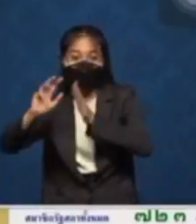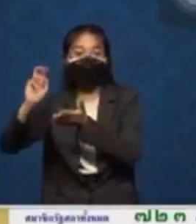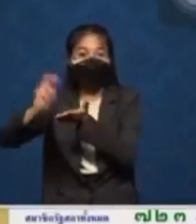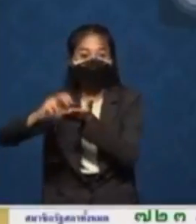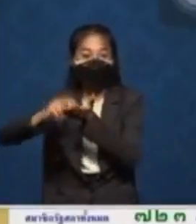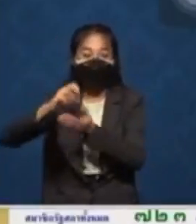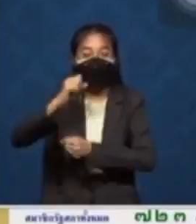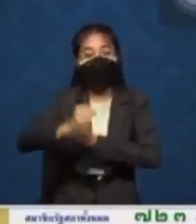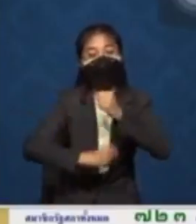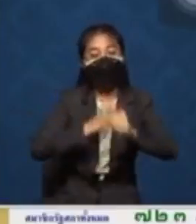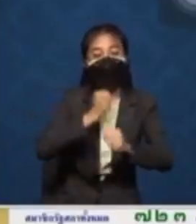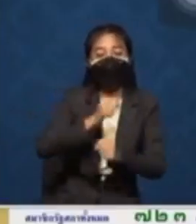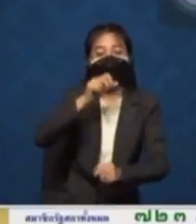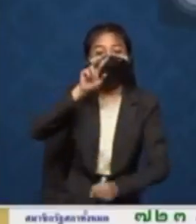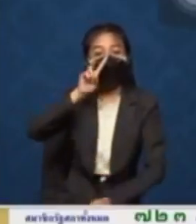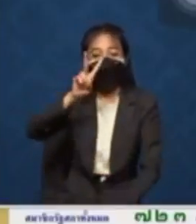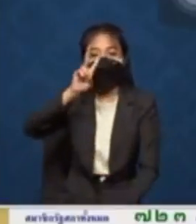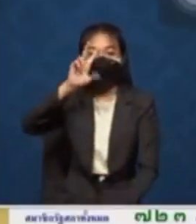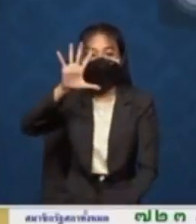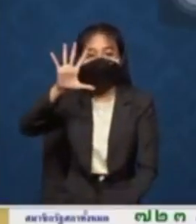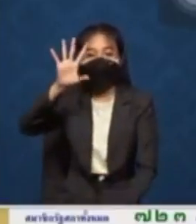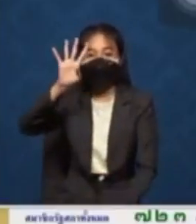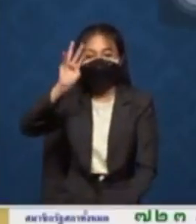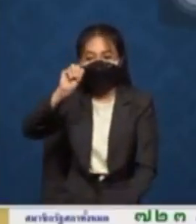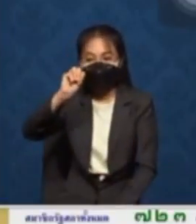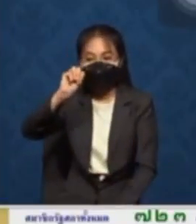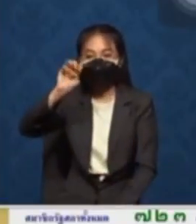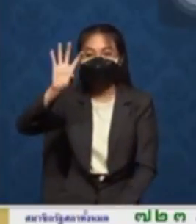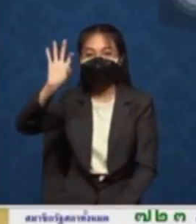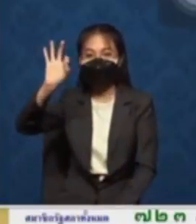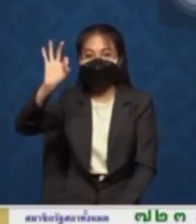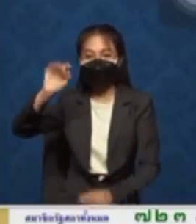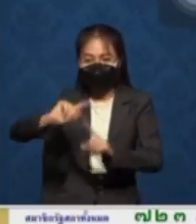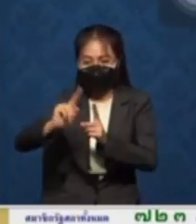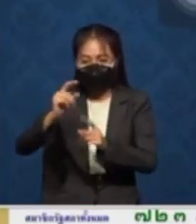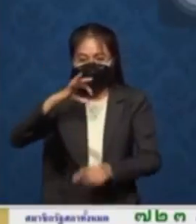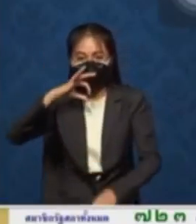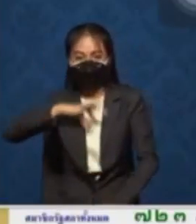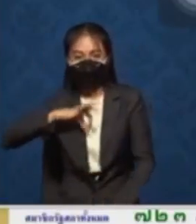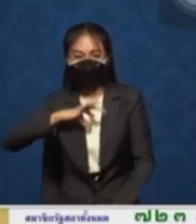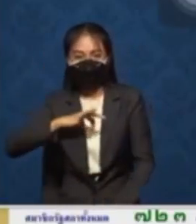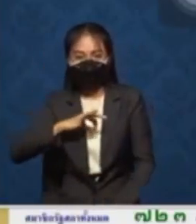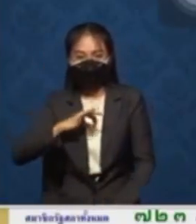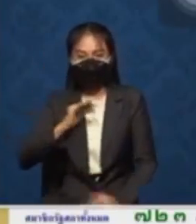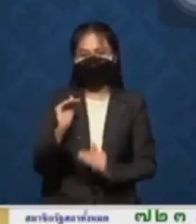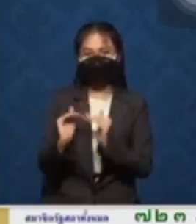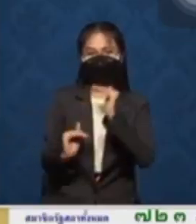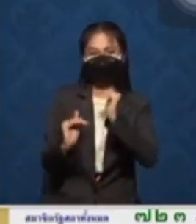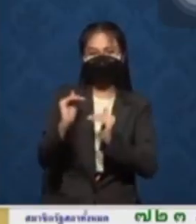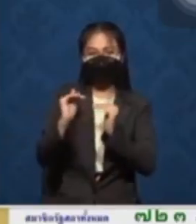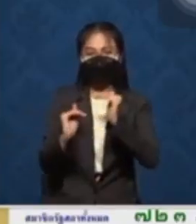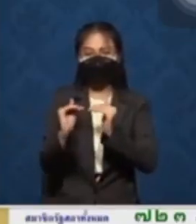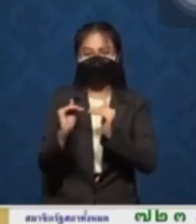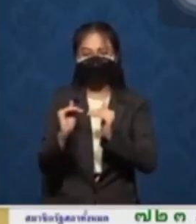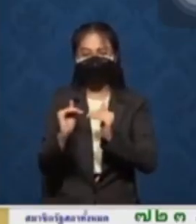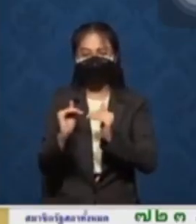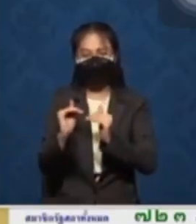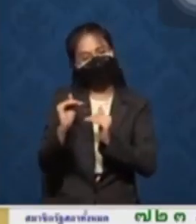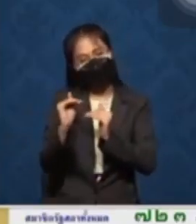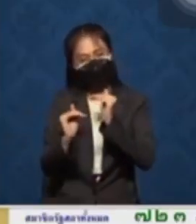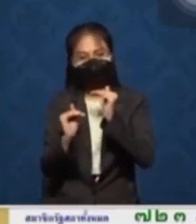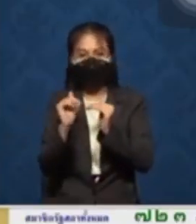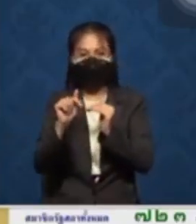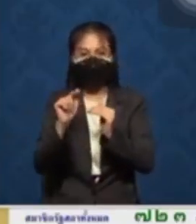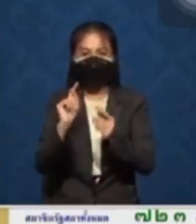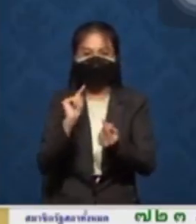การจัดทำประชามติในครั้งนั้นก็ไม่ได้เป็นการจัดทำประชามติที่เสรีและเป็นธรรมให้ทั้งสองฝ่ายนั้นสามารถรณรงค์ได้อย่างเท่าเทียมกันบนก